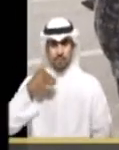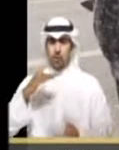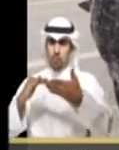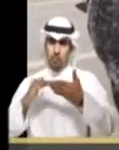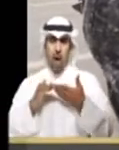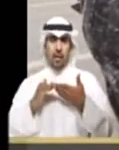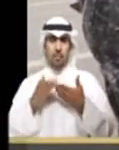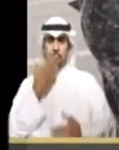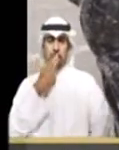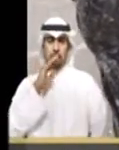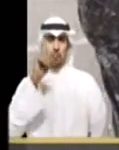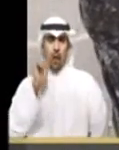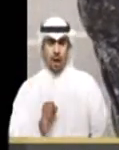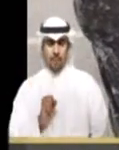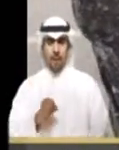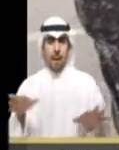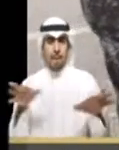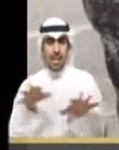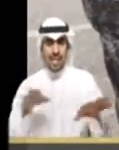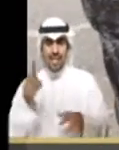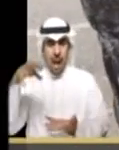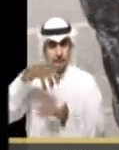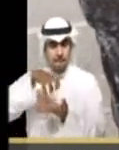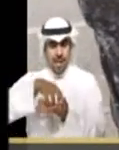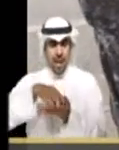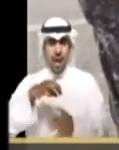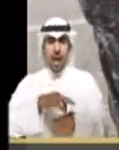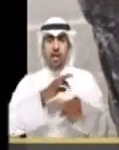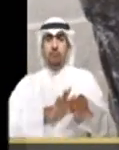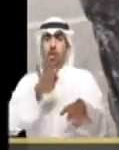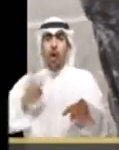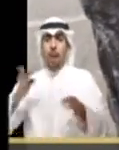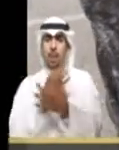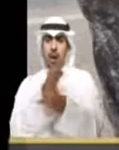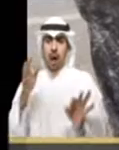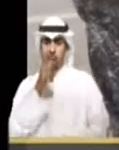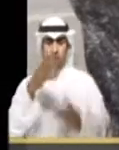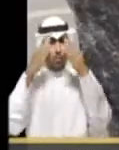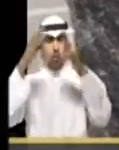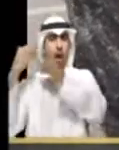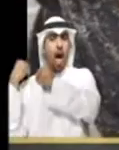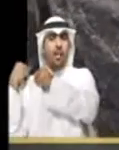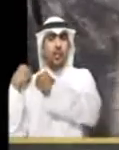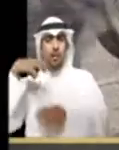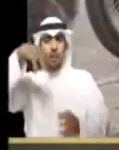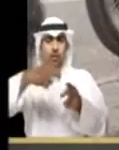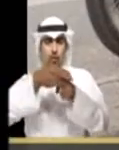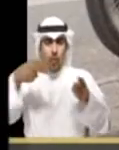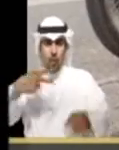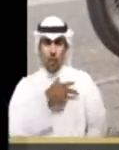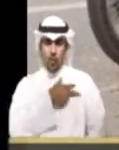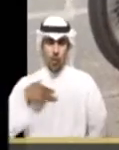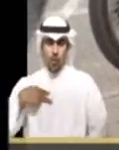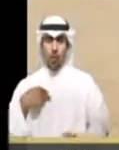التي تعرضت للزلزال ثمنوا وقفة دولة الكويت معهم في هذه المحنة، وقدموا الشكر والثناء للمبادرات